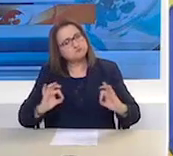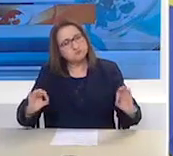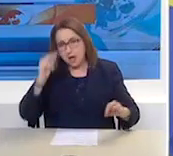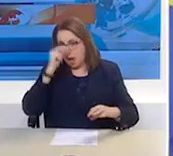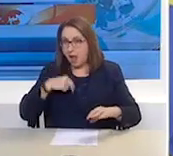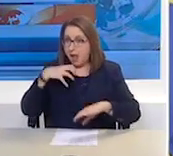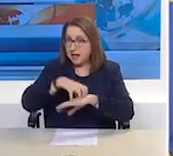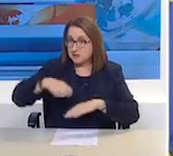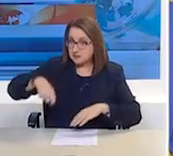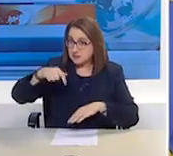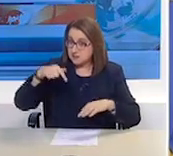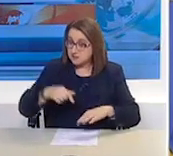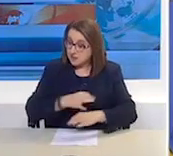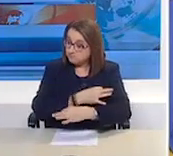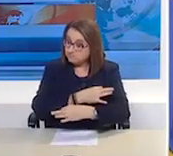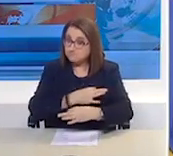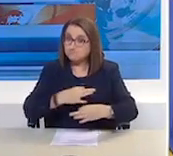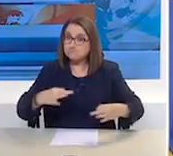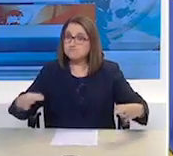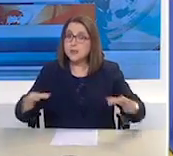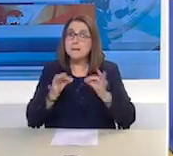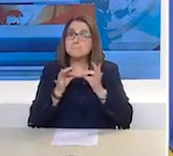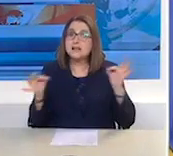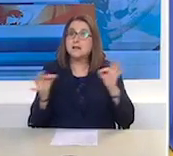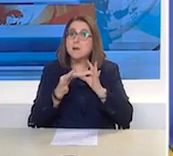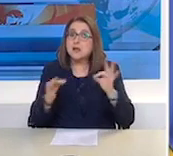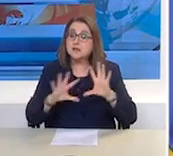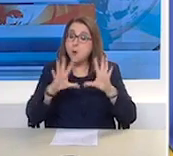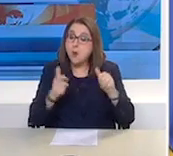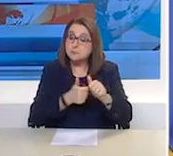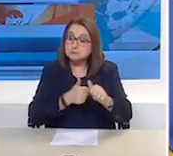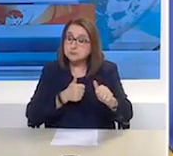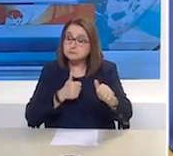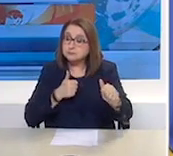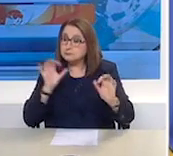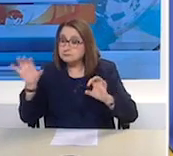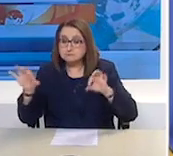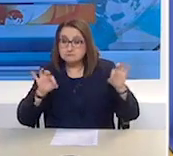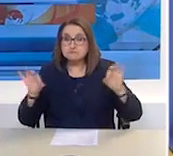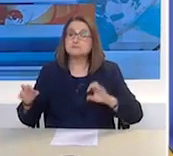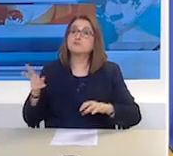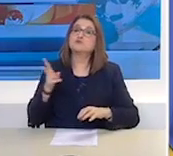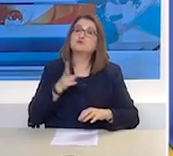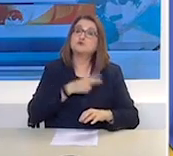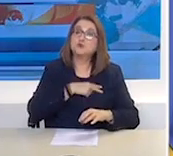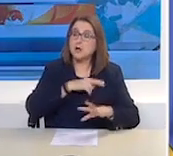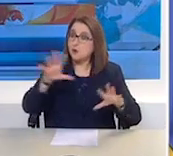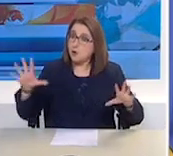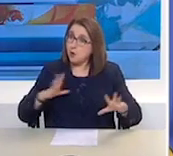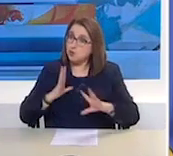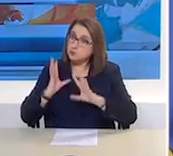καλή, καθώς είχαν ληφθεί όλα τα απαραίτητα μέτρα για να προστατευτεί η υγεία των πιστών που προσήλθαν στους ναούς για να συμμετέχουν στη Θεία